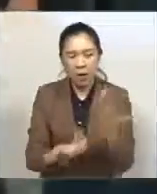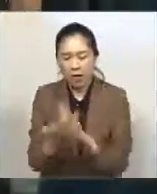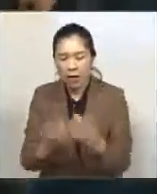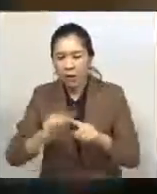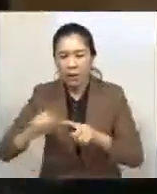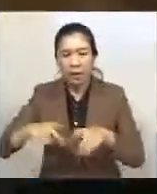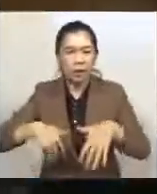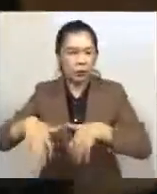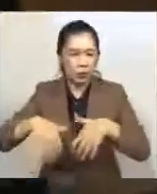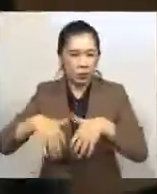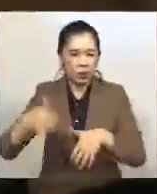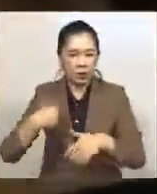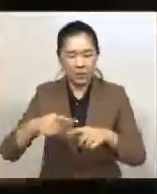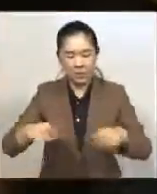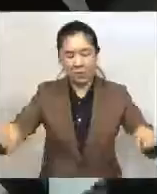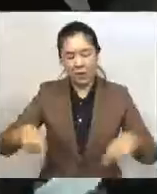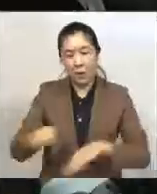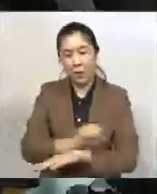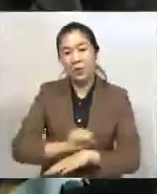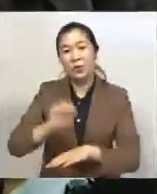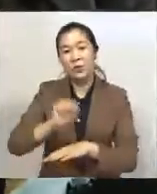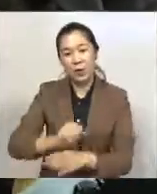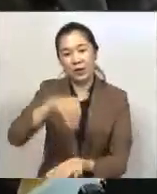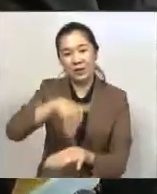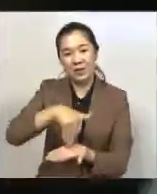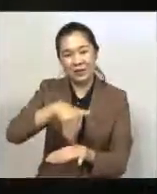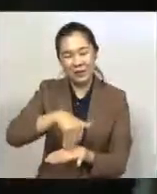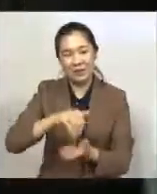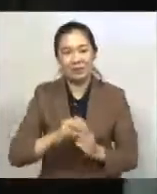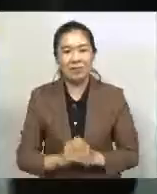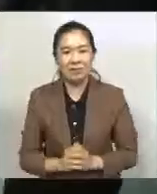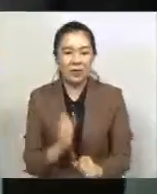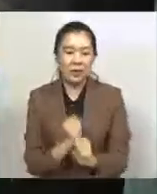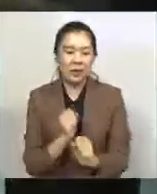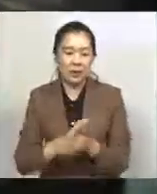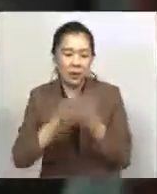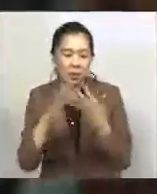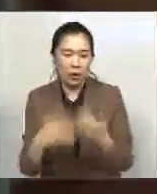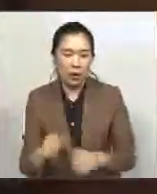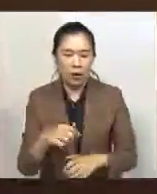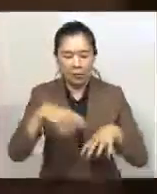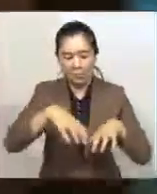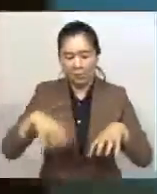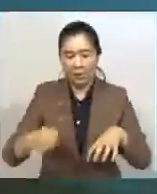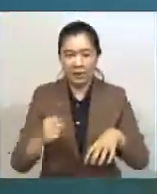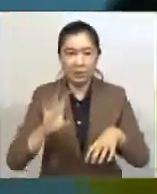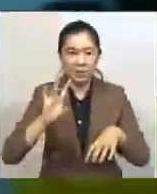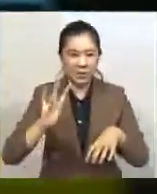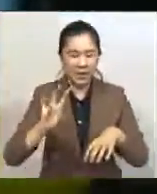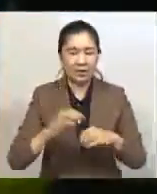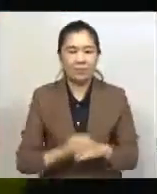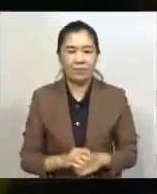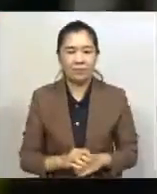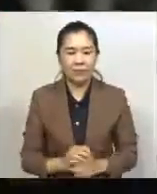ชนแออัดให้เป็นสวนหย่อมใจกลางชุมชนปัจจุบันดำเนินการเสร็จเรียบร้อยแล้ว17แห่งมีการมอบ